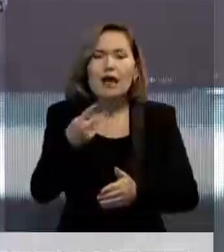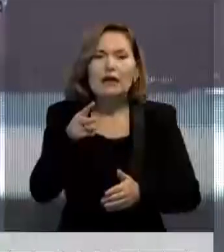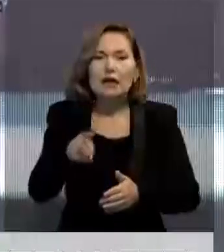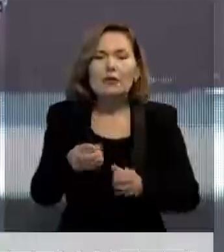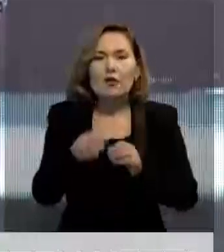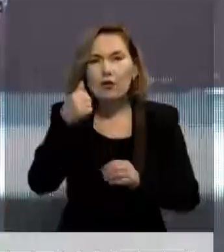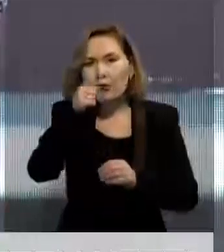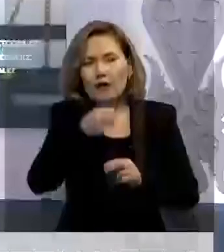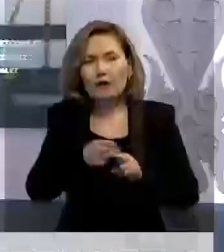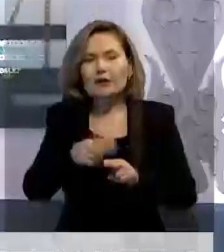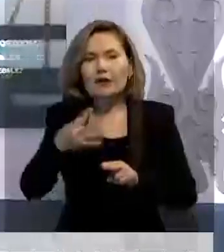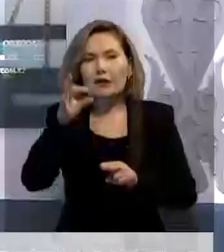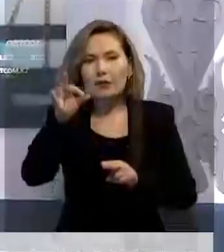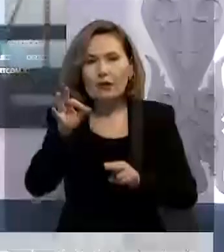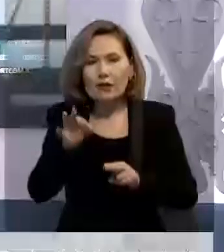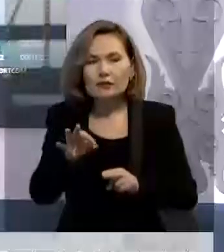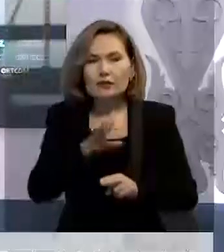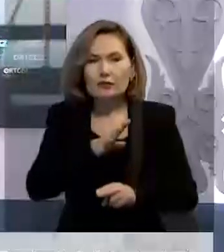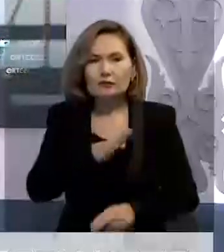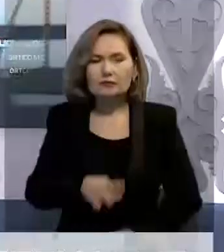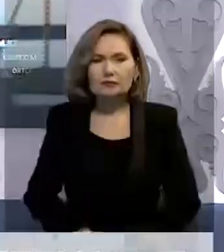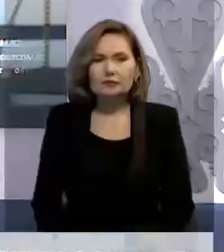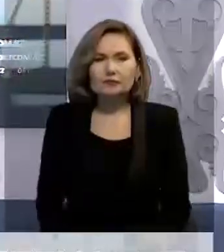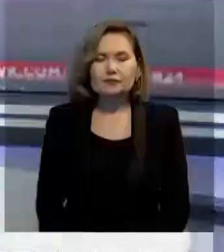бұл көрсеткіш 40%-ды құраған болатын.